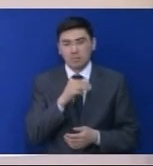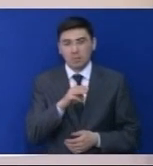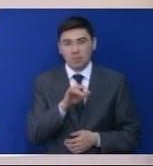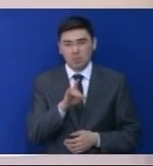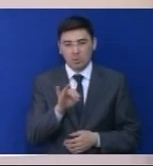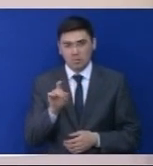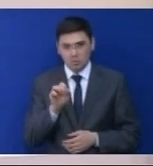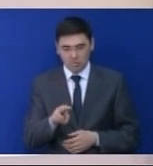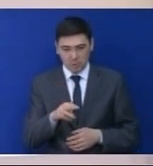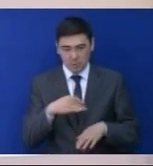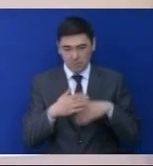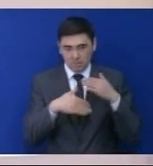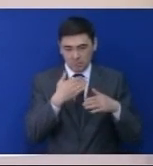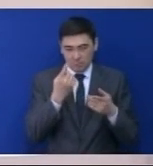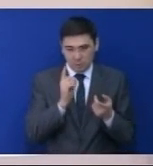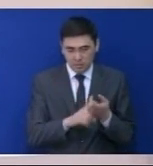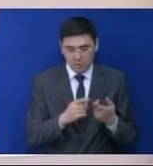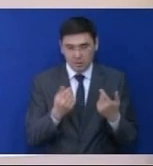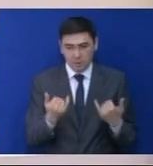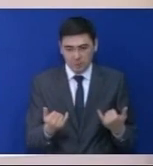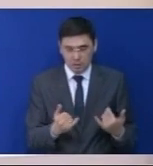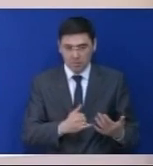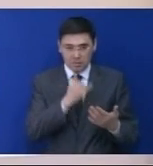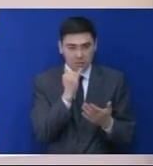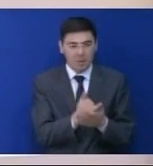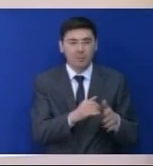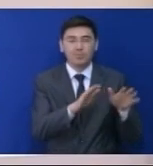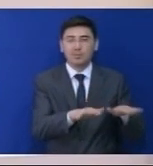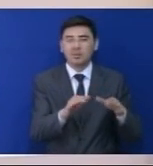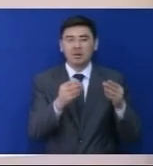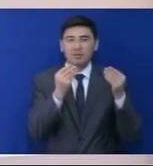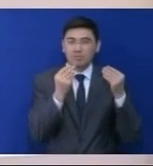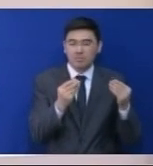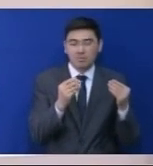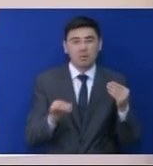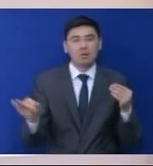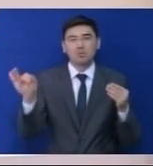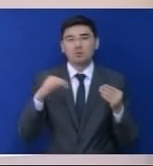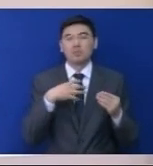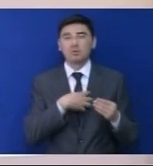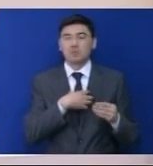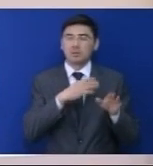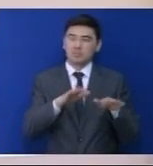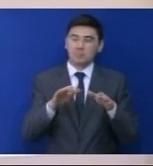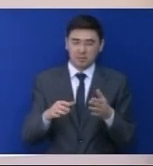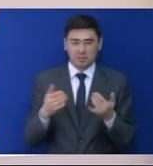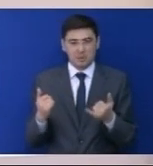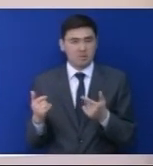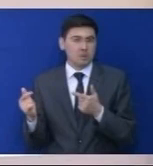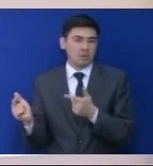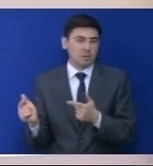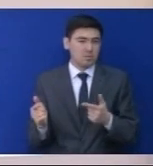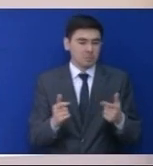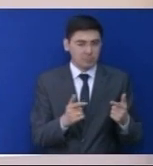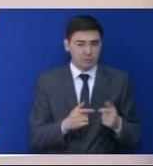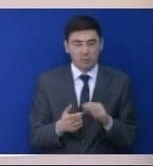жүргізілуде. Қазірде өңіріміздің тарихи және киелі орындары бойынша туристік бағыттар әзірленіп жатыр. Оған қазақстандықтармен қатар шетелдік